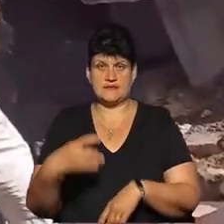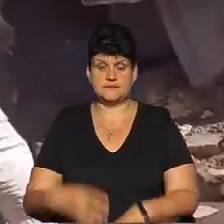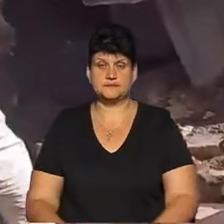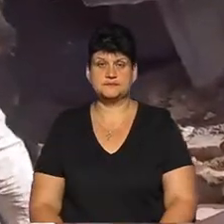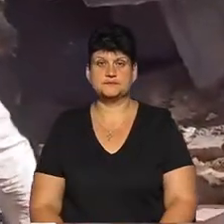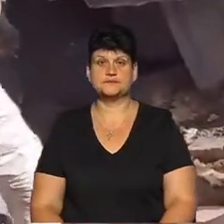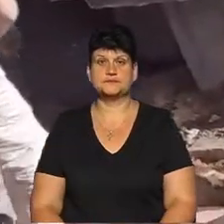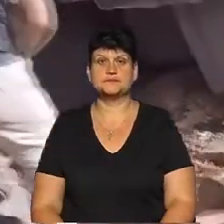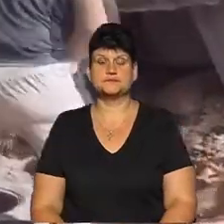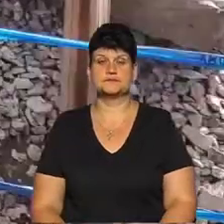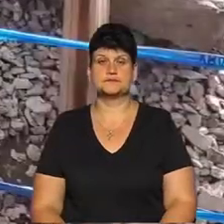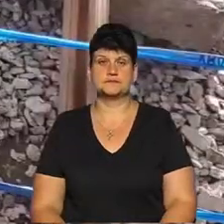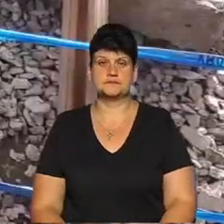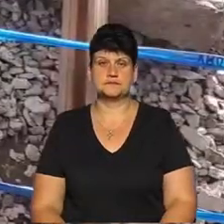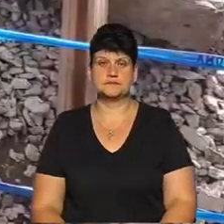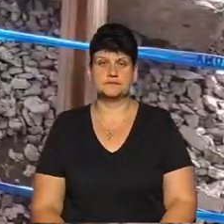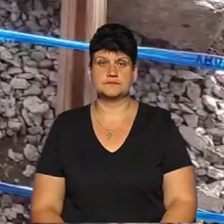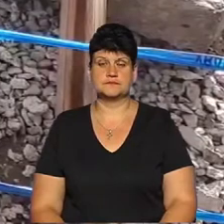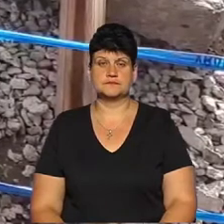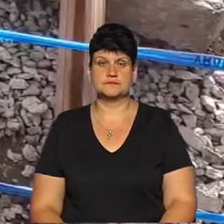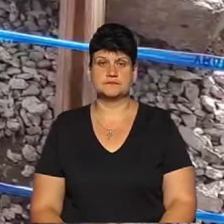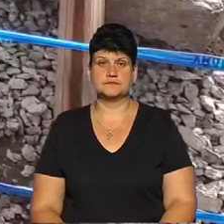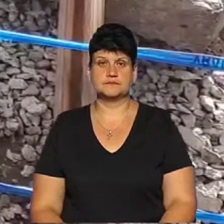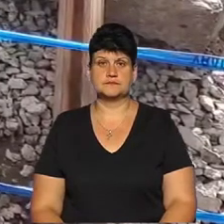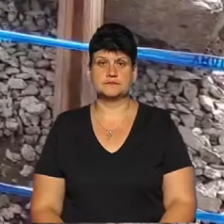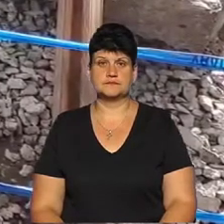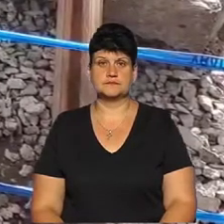Савчук. Новини на Суспільному. Тернопіль.